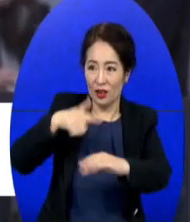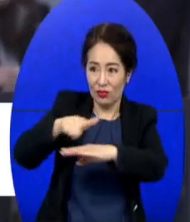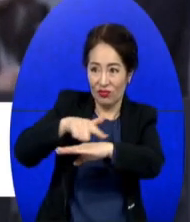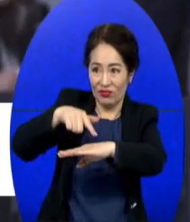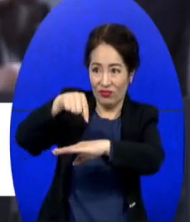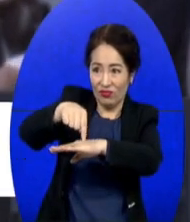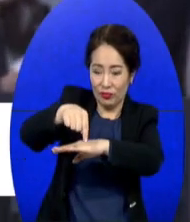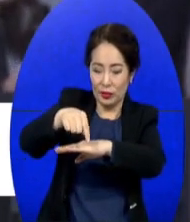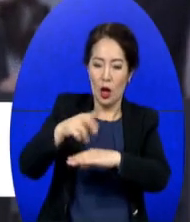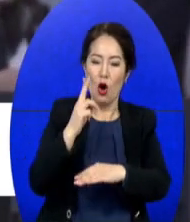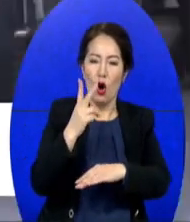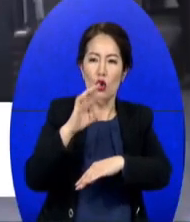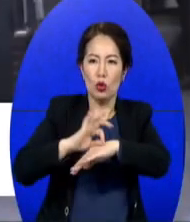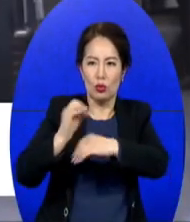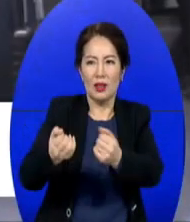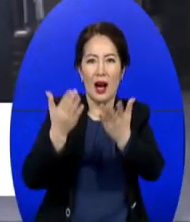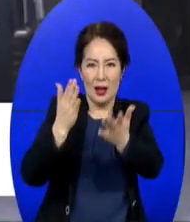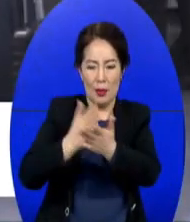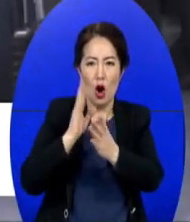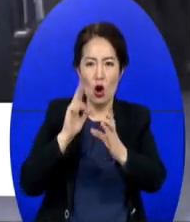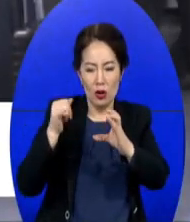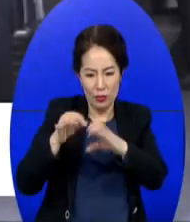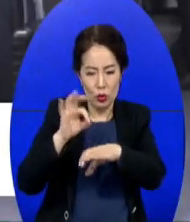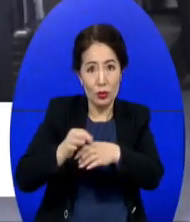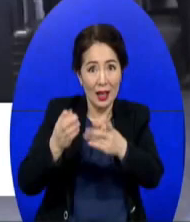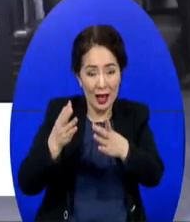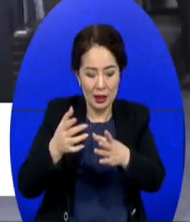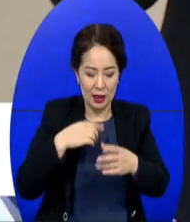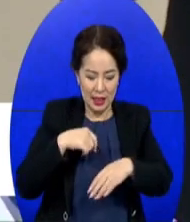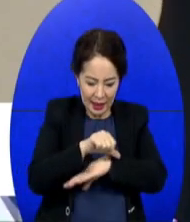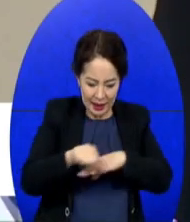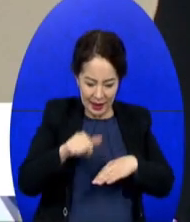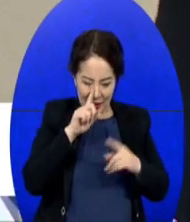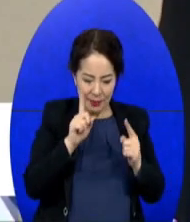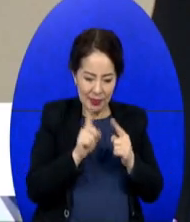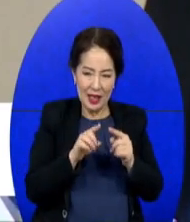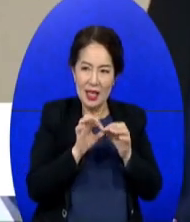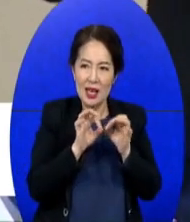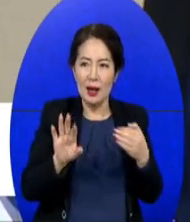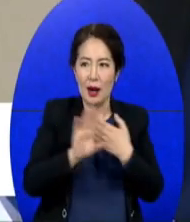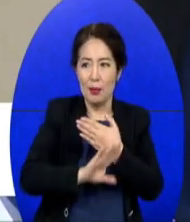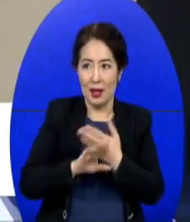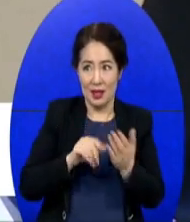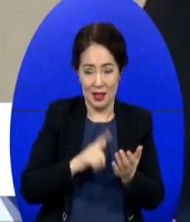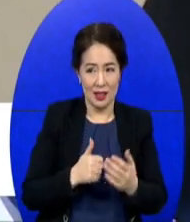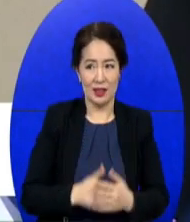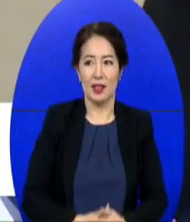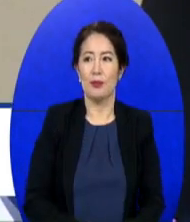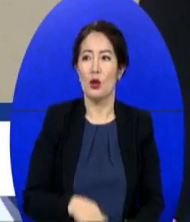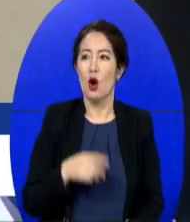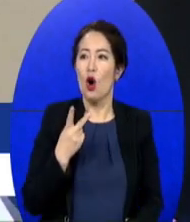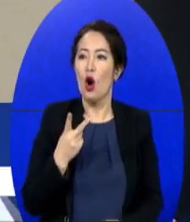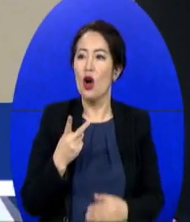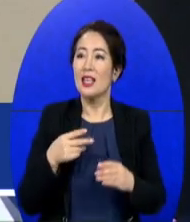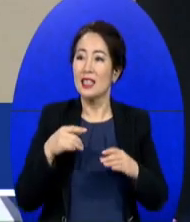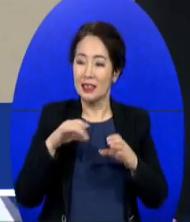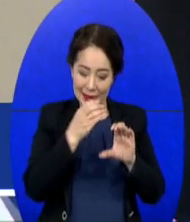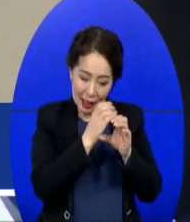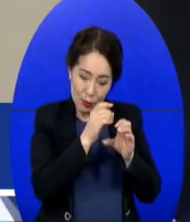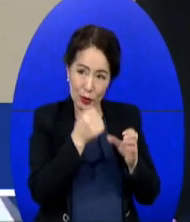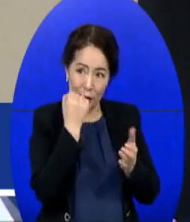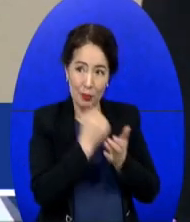байна. Тиймээс хил орчмын хяналтаа уламж хангах шаардлага тулгарч байна. Коронавирусын 2 лабораторид батлагдсан тохиолдол одоо